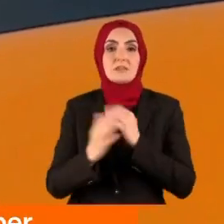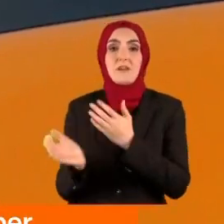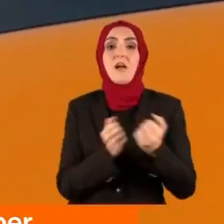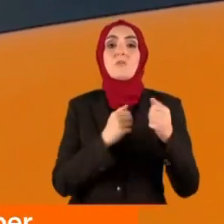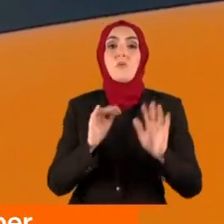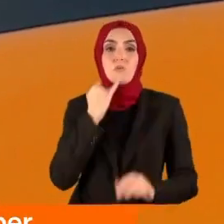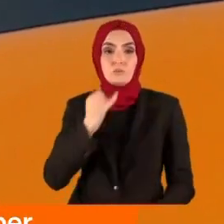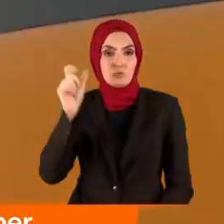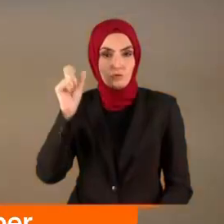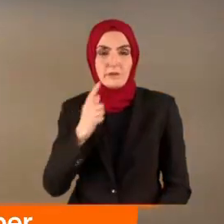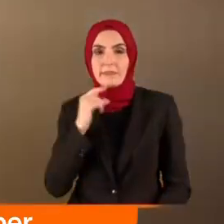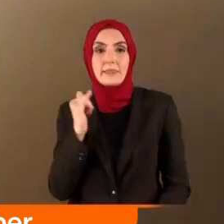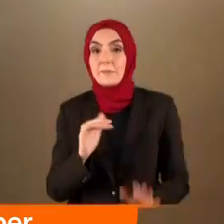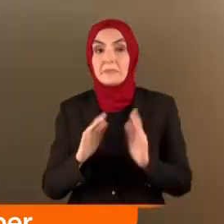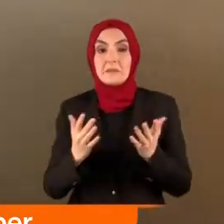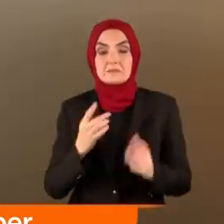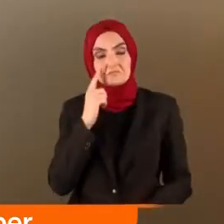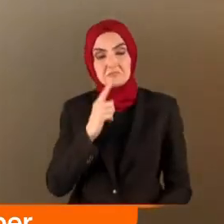gösterdi.